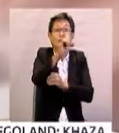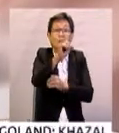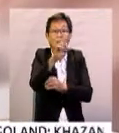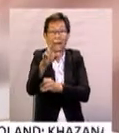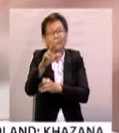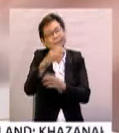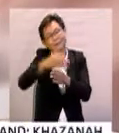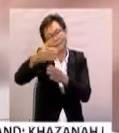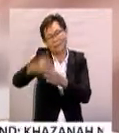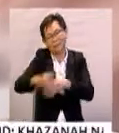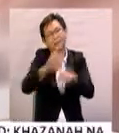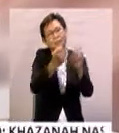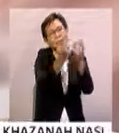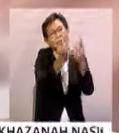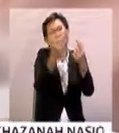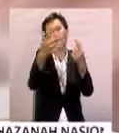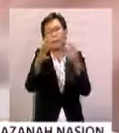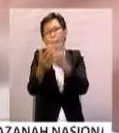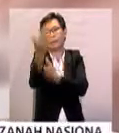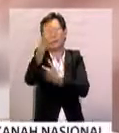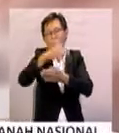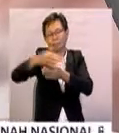pagi.